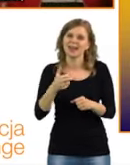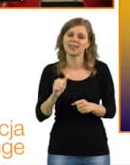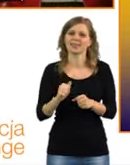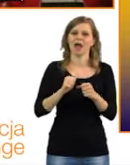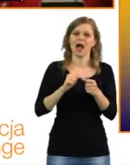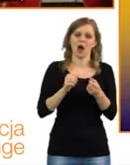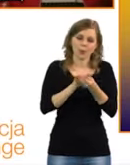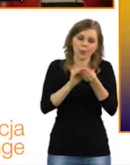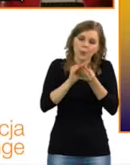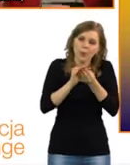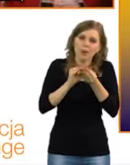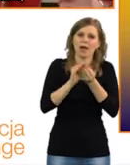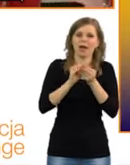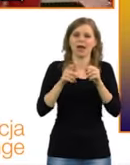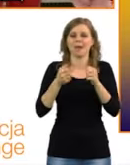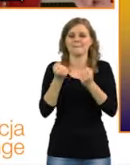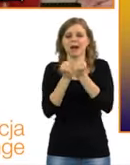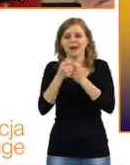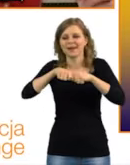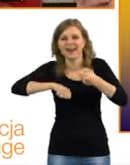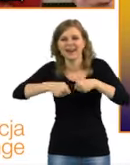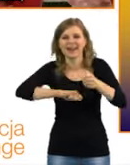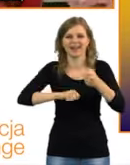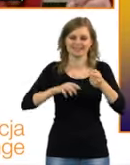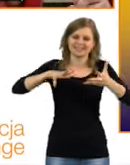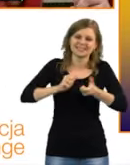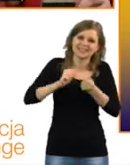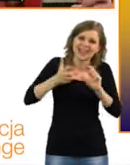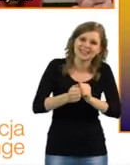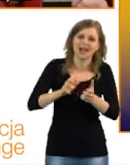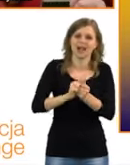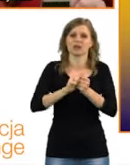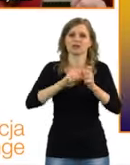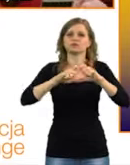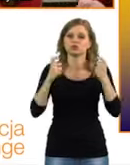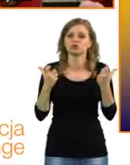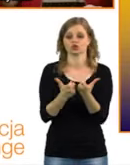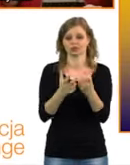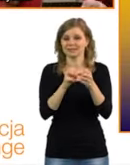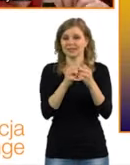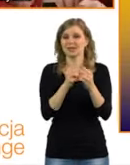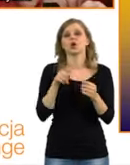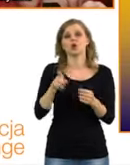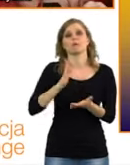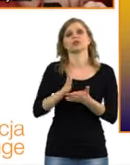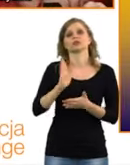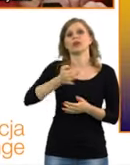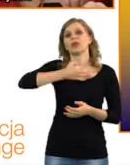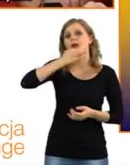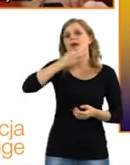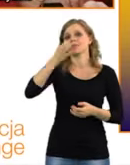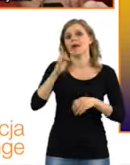gliny, lepienie kuleczek, rwanie papieru, zgniatanie, tym lepsze efekty